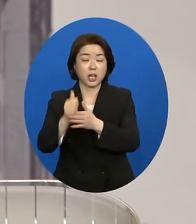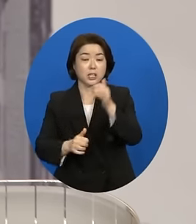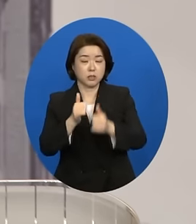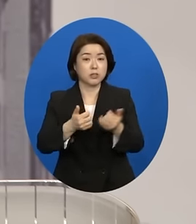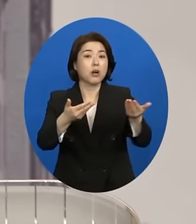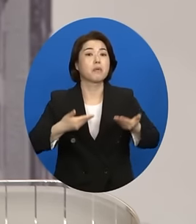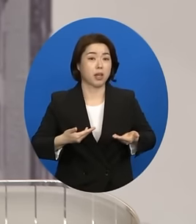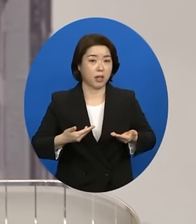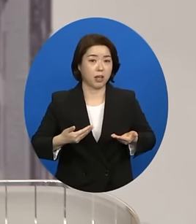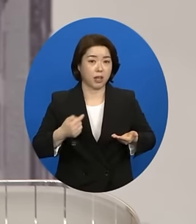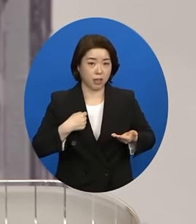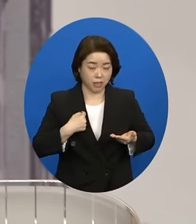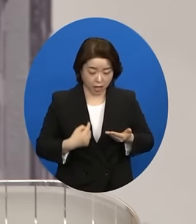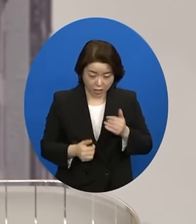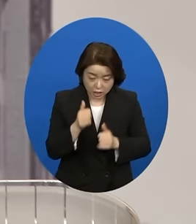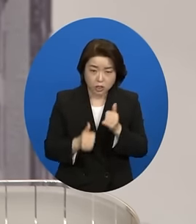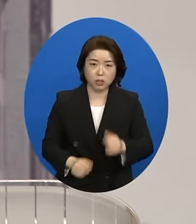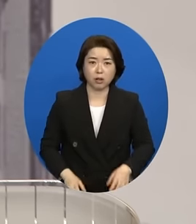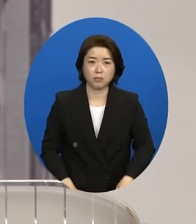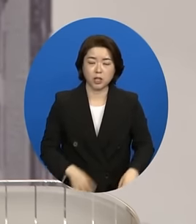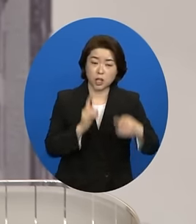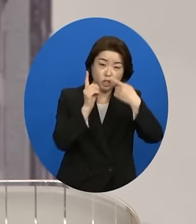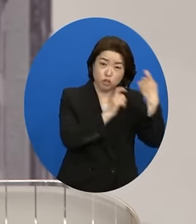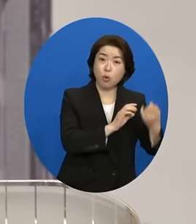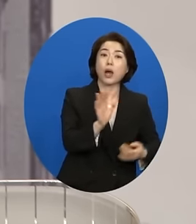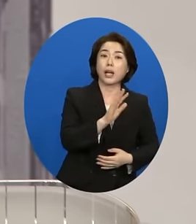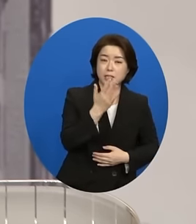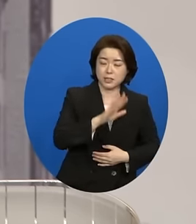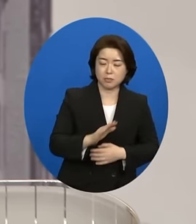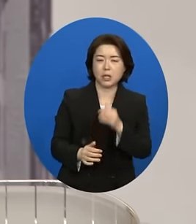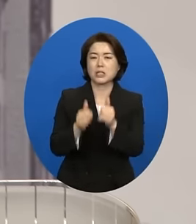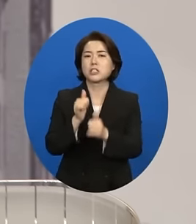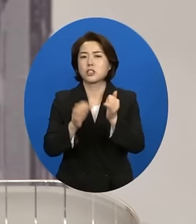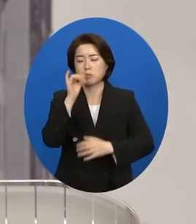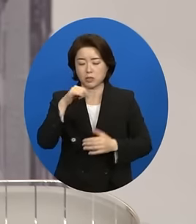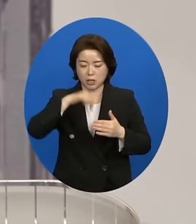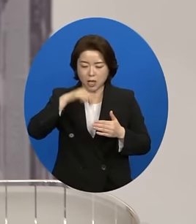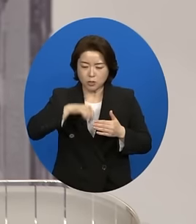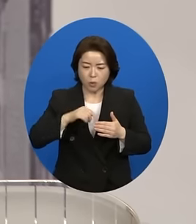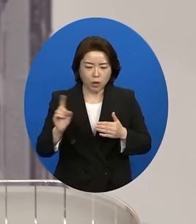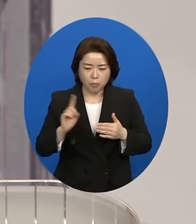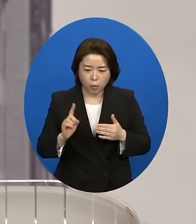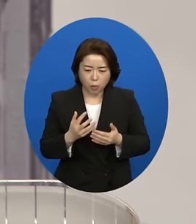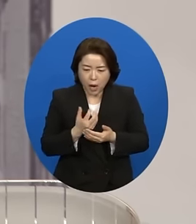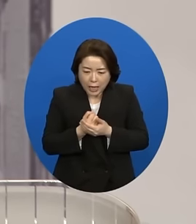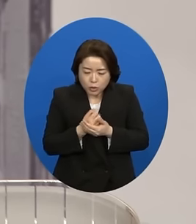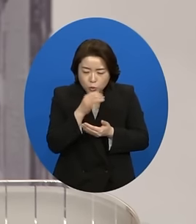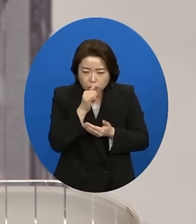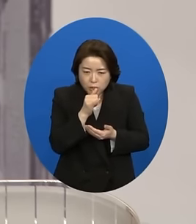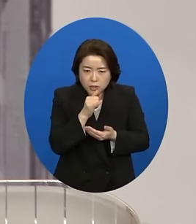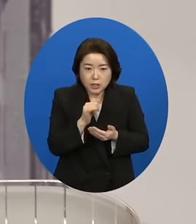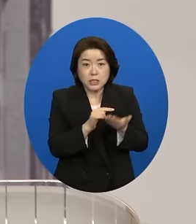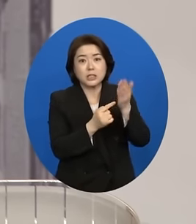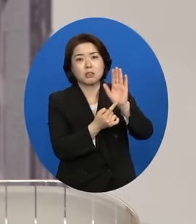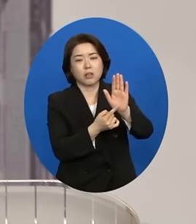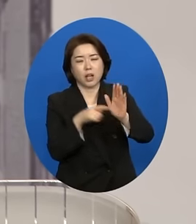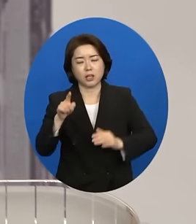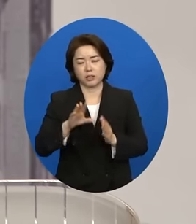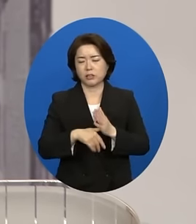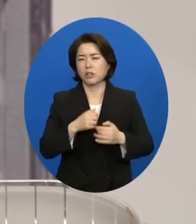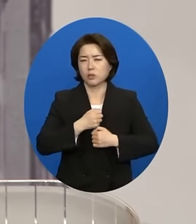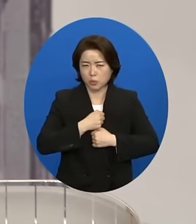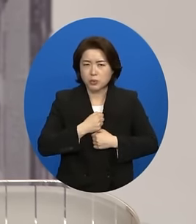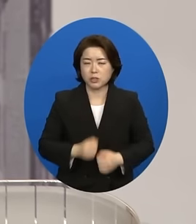우리를. 유혹하지는 않지만 우리 안에 뭐가 있는지 그때 드러나게 돼요. 그래서 주의해야 됩니다. 그